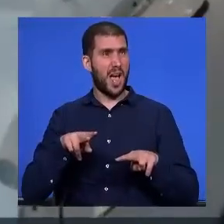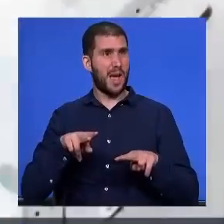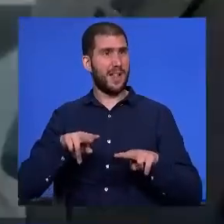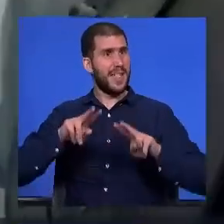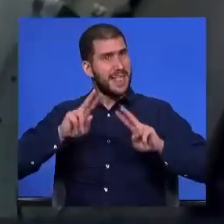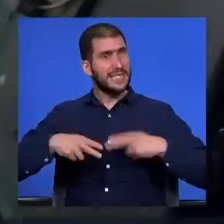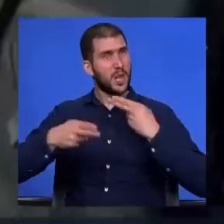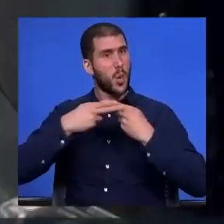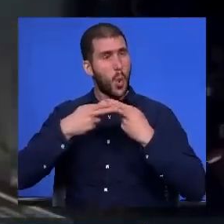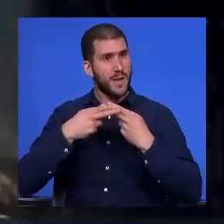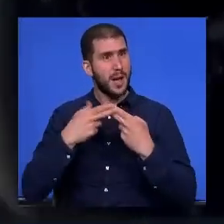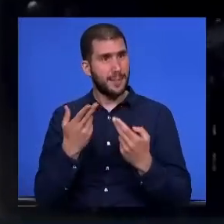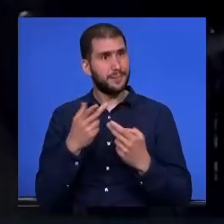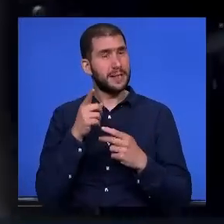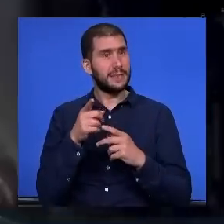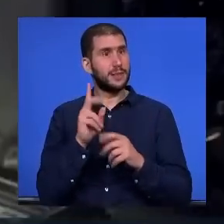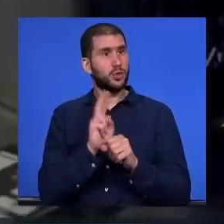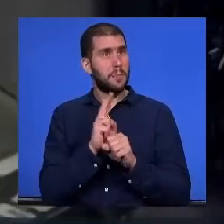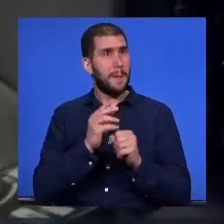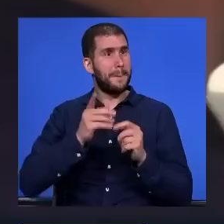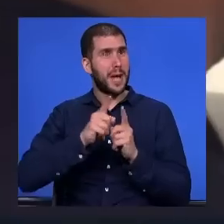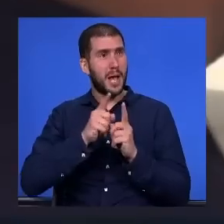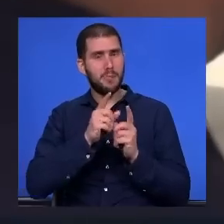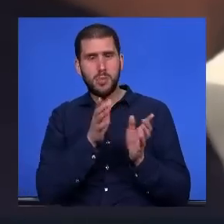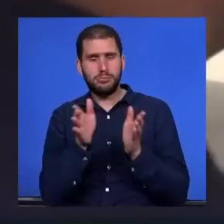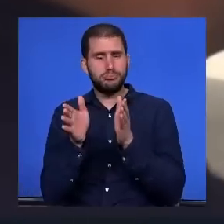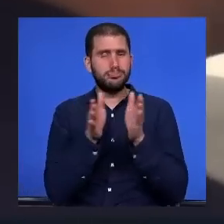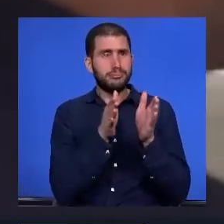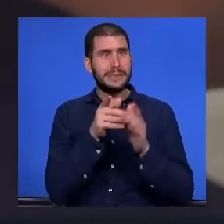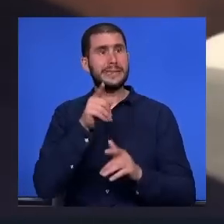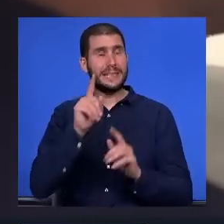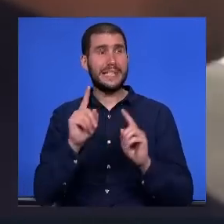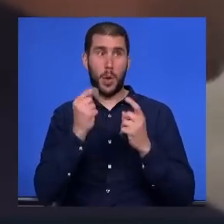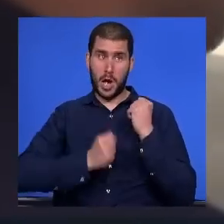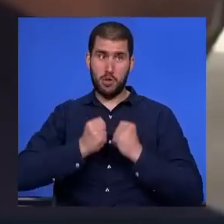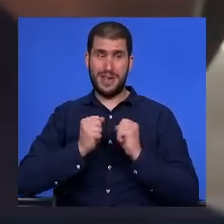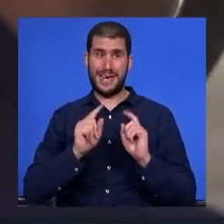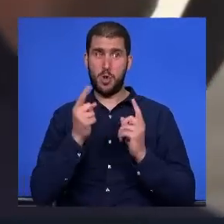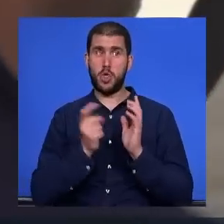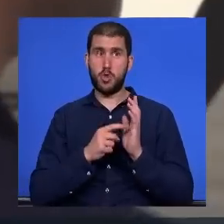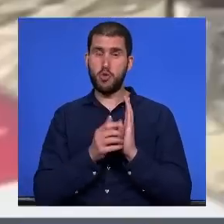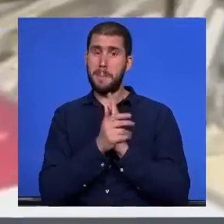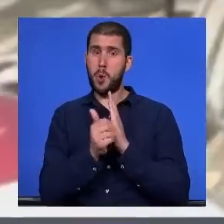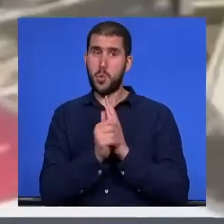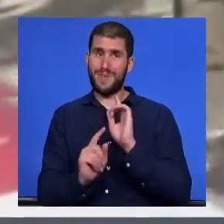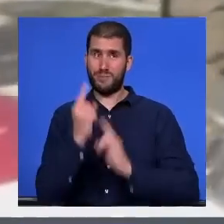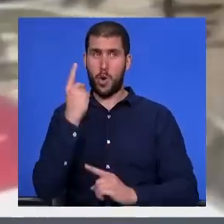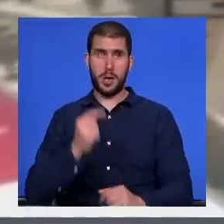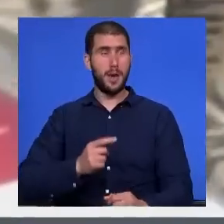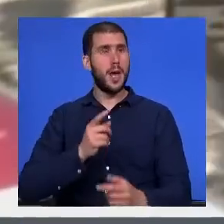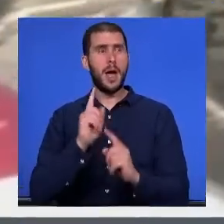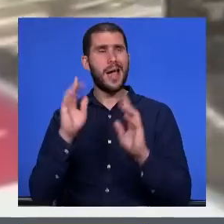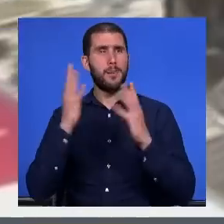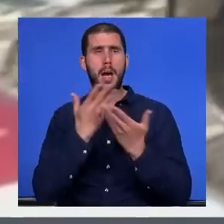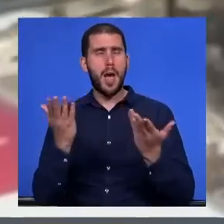קרובה, אינטנסיבית, שומרים את המרחק ידנית כמובן, זה אירוע שהוא קשה, זה אירוע שדורש מיומנות רבה. אין מחיאות כפיים,